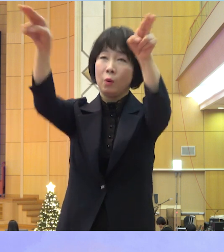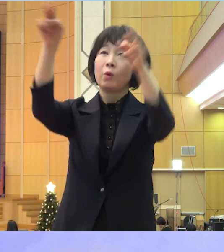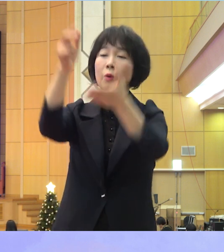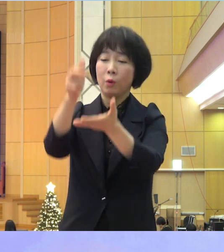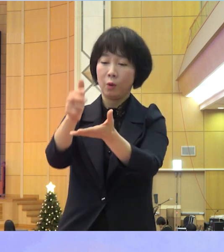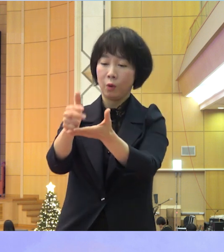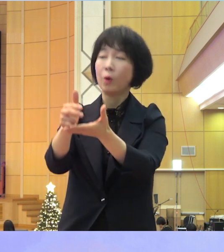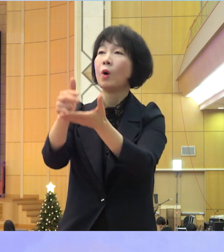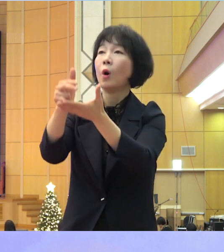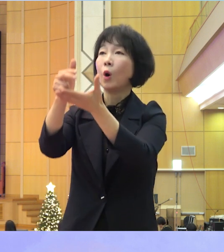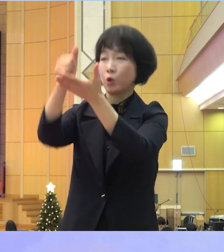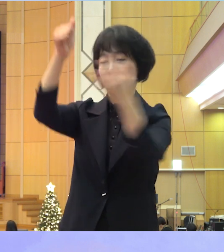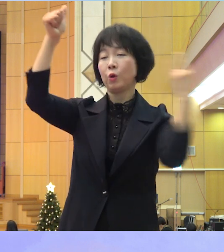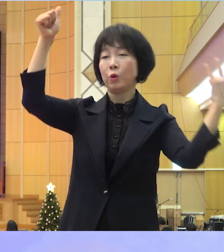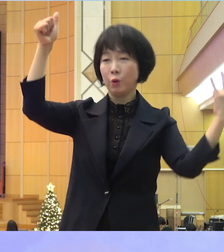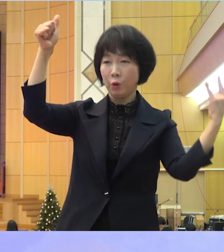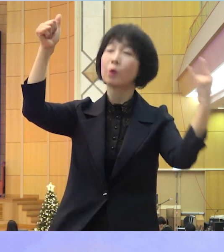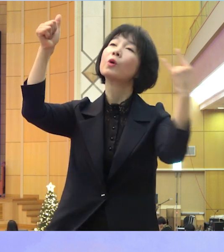바라보고